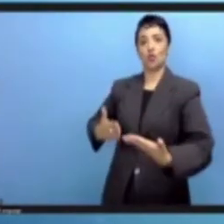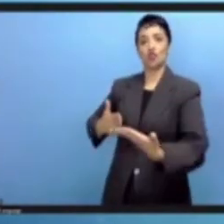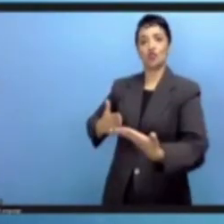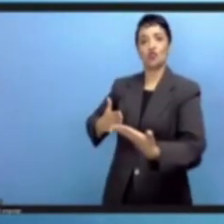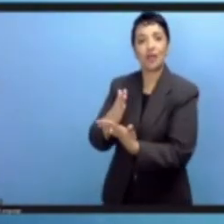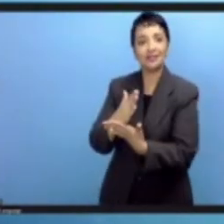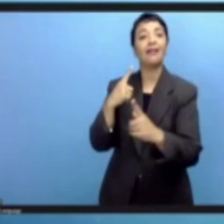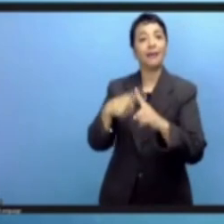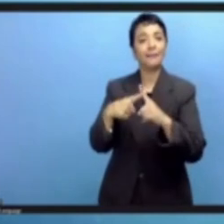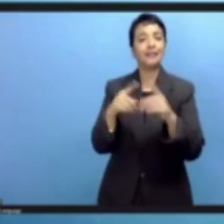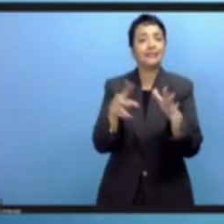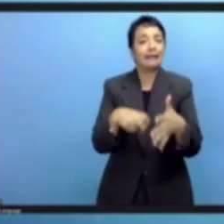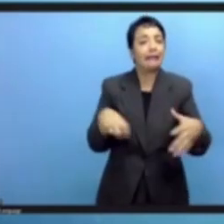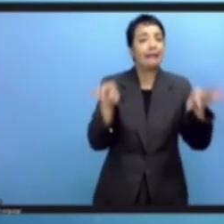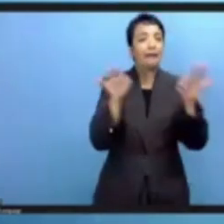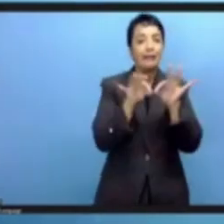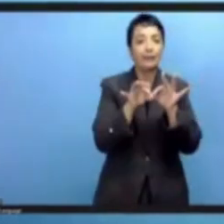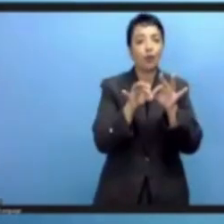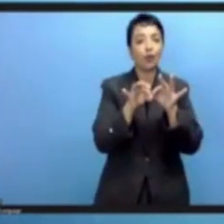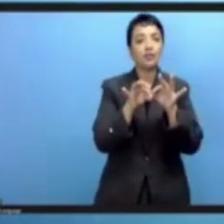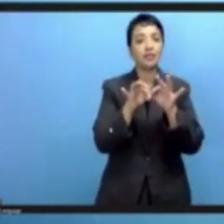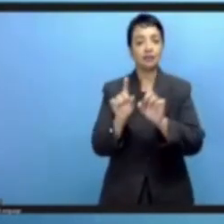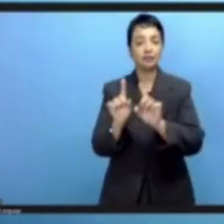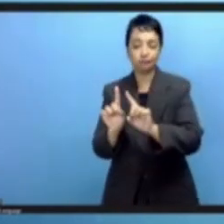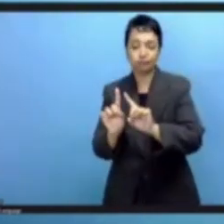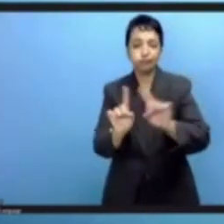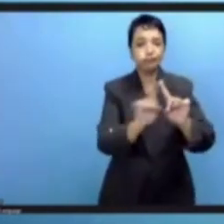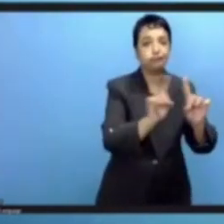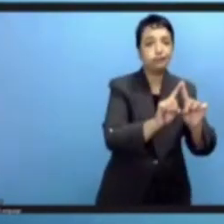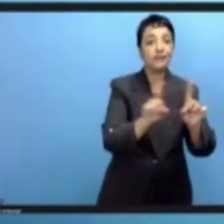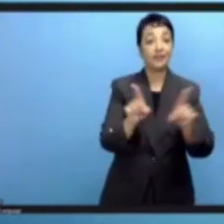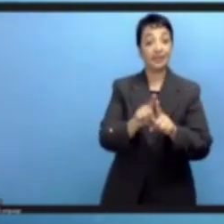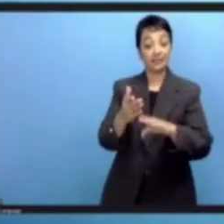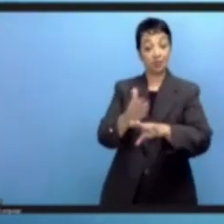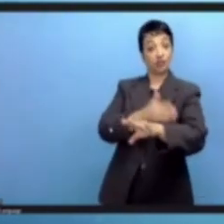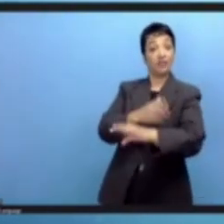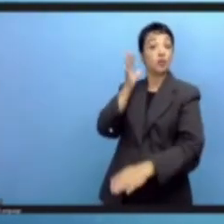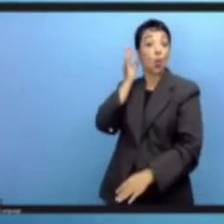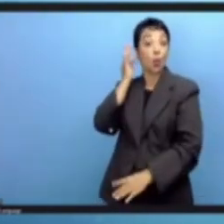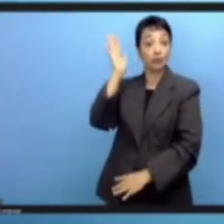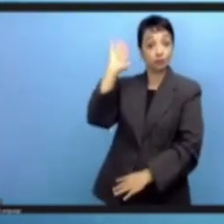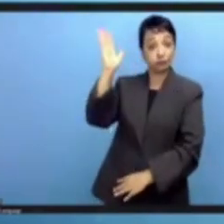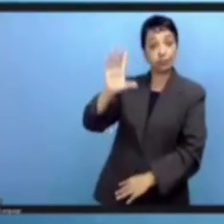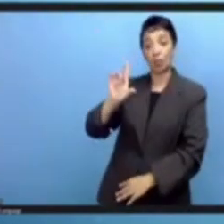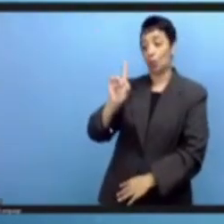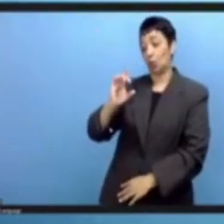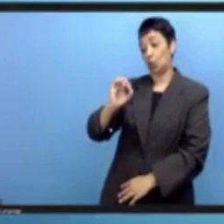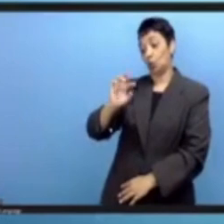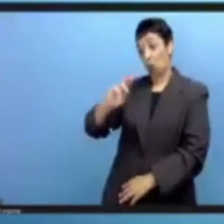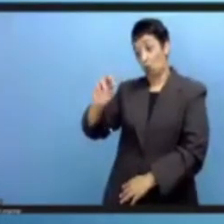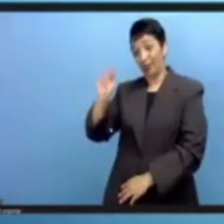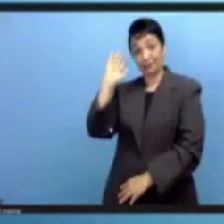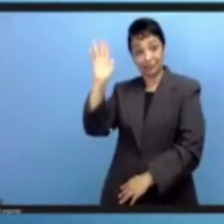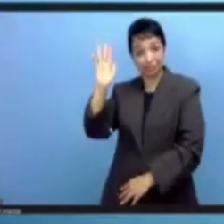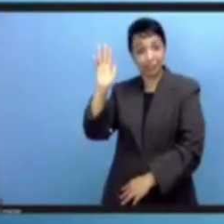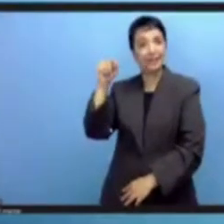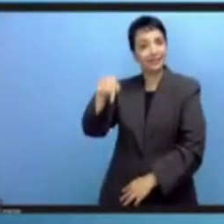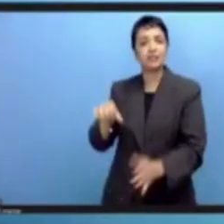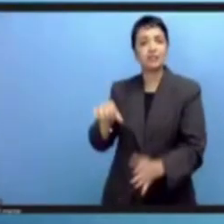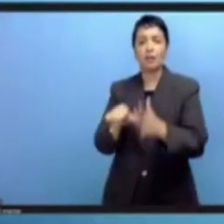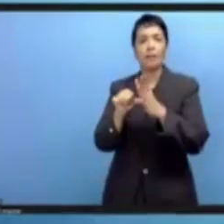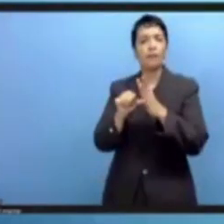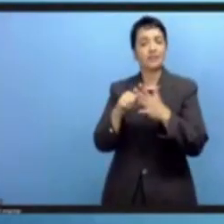humains ainsi que d'autres valeurs humanitaires. Un message accentué par Dorine lors